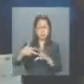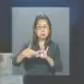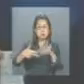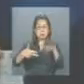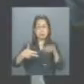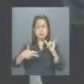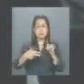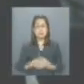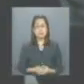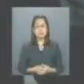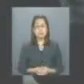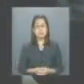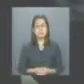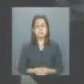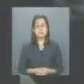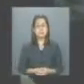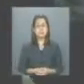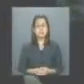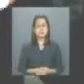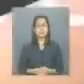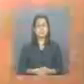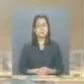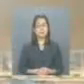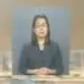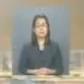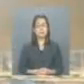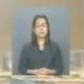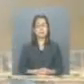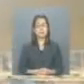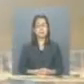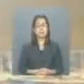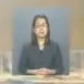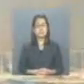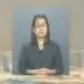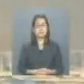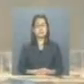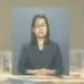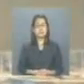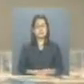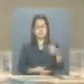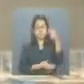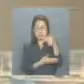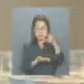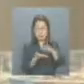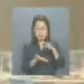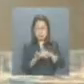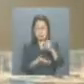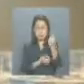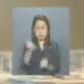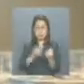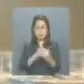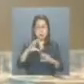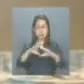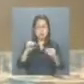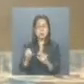กล้องวงจร ปิดเผยภาพขณะที่รถเก๋งโตโยต้าคัมรี่พุ่งช